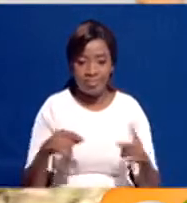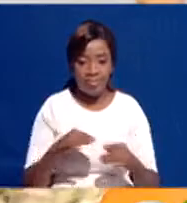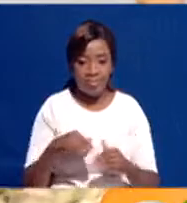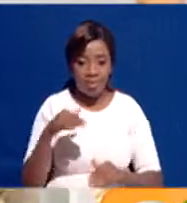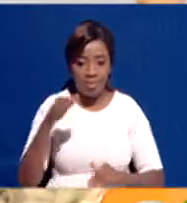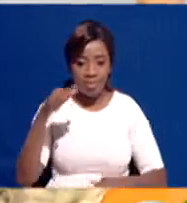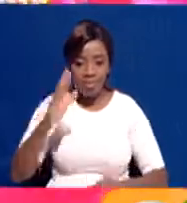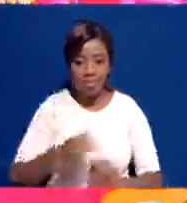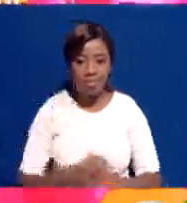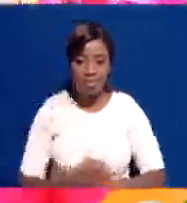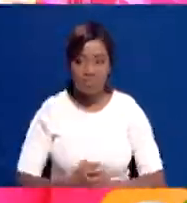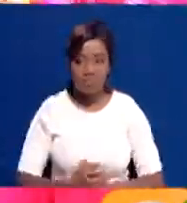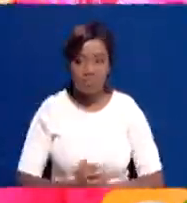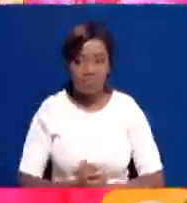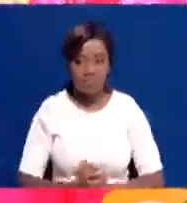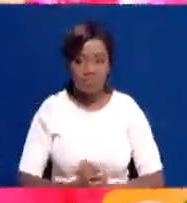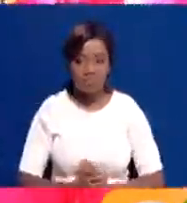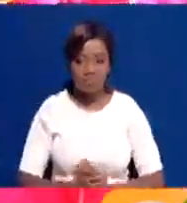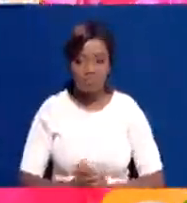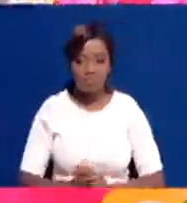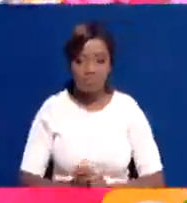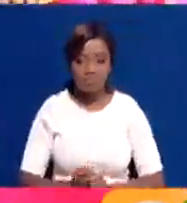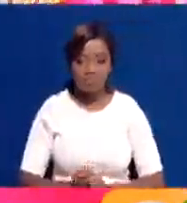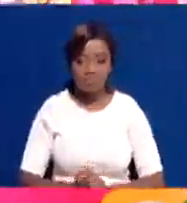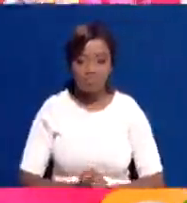Samaki wameongezeka.